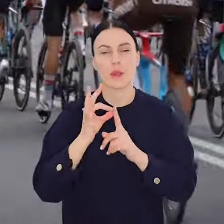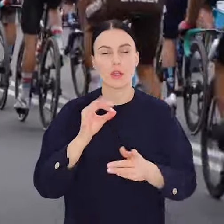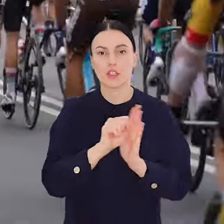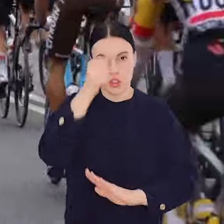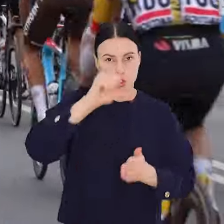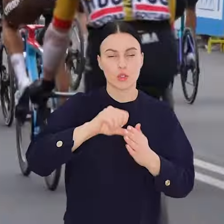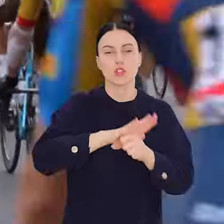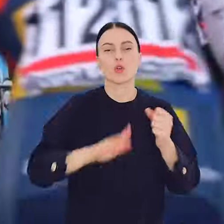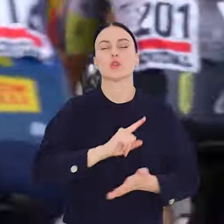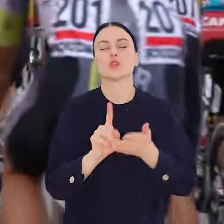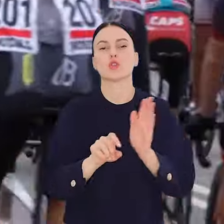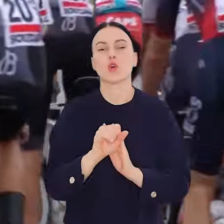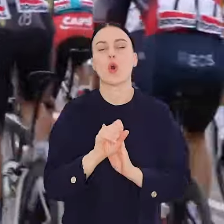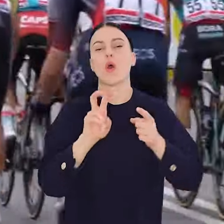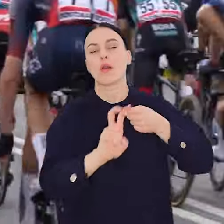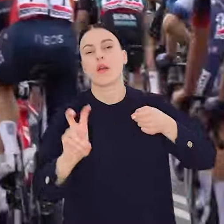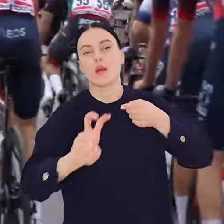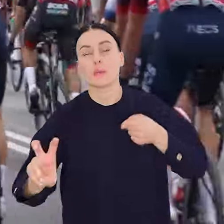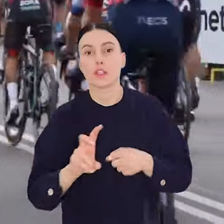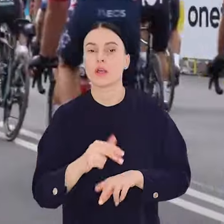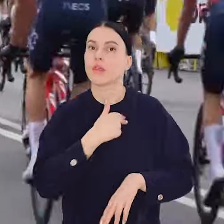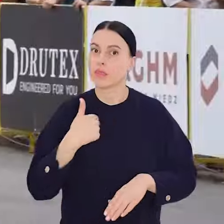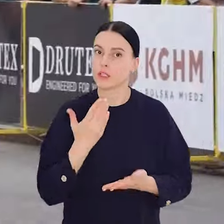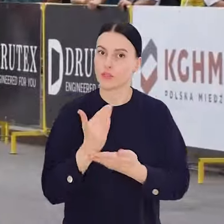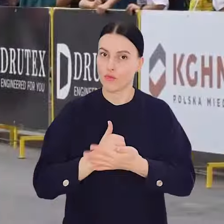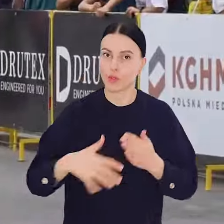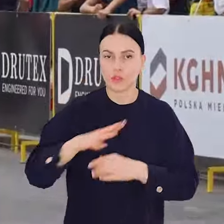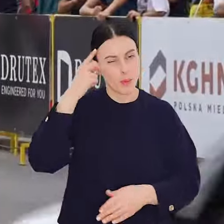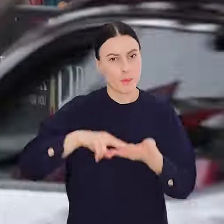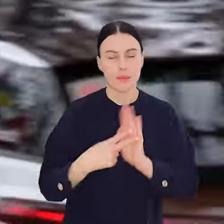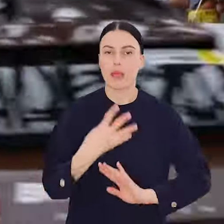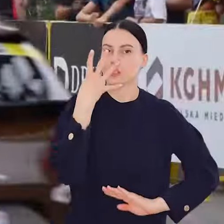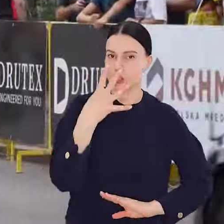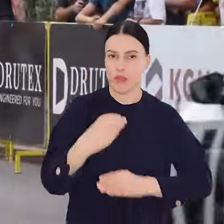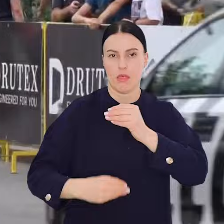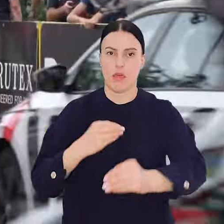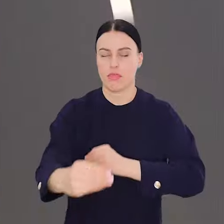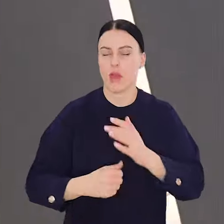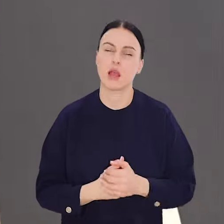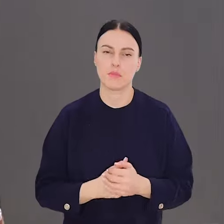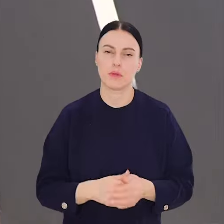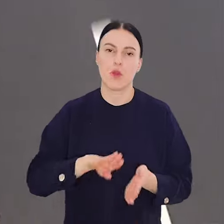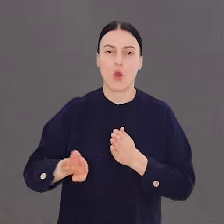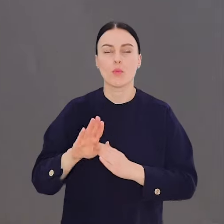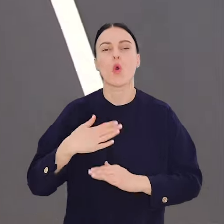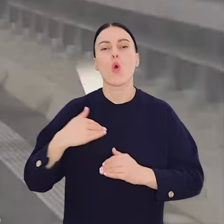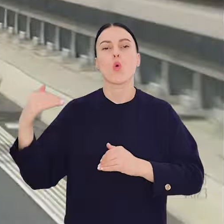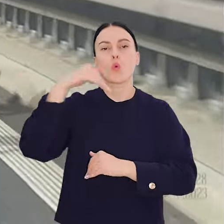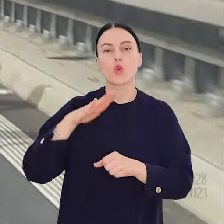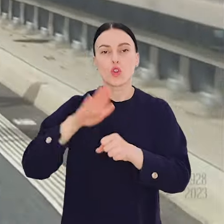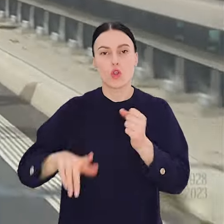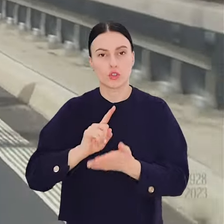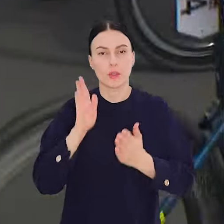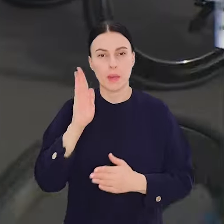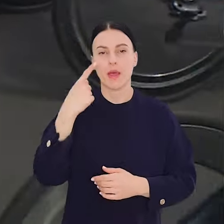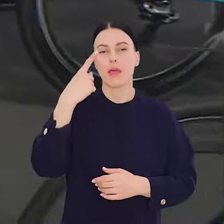prowadzi zawodników ze stolicy Dolnego Śląska do Karpacza. W naszym województwie zaplanowane są 4 etapy. Oprócz gór